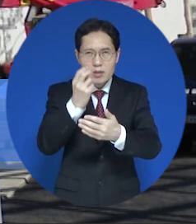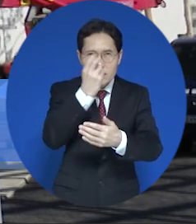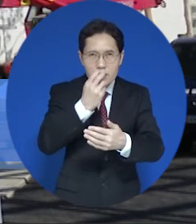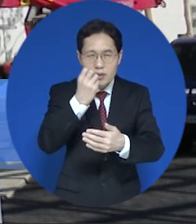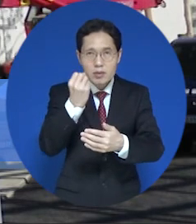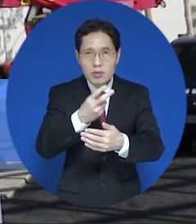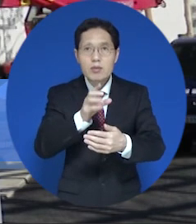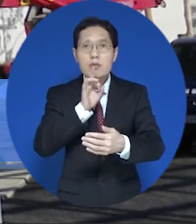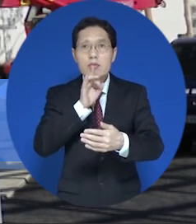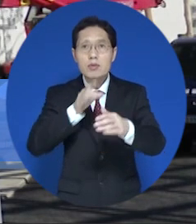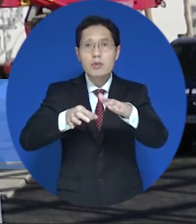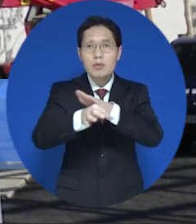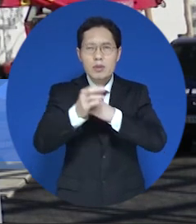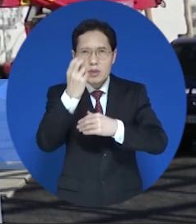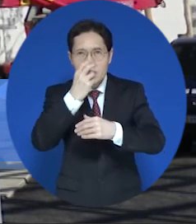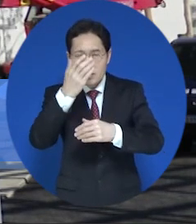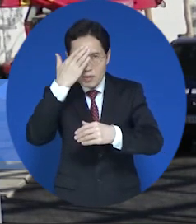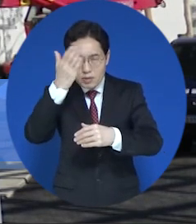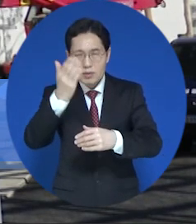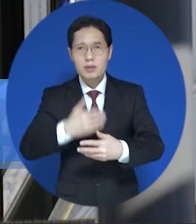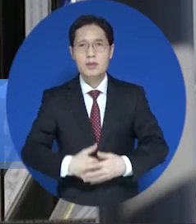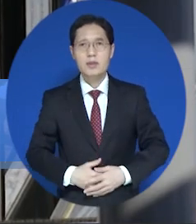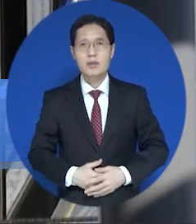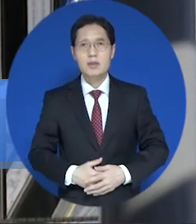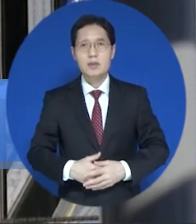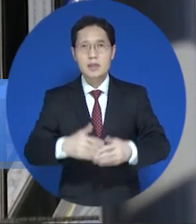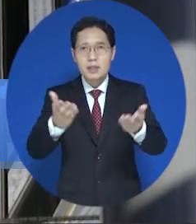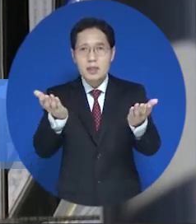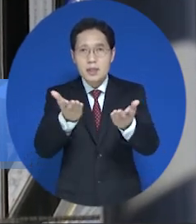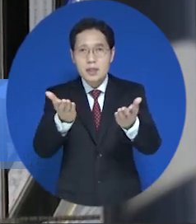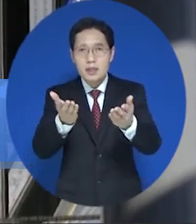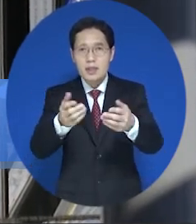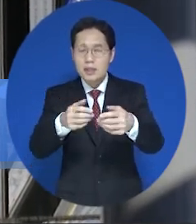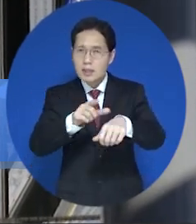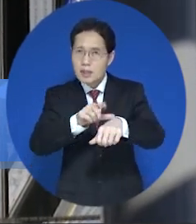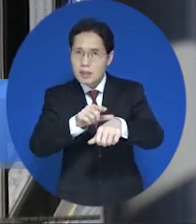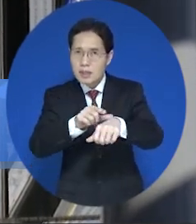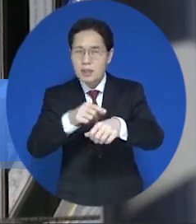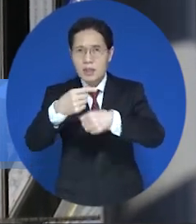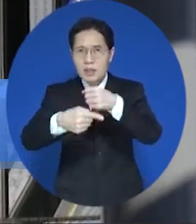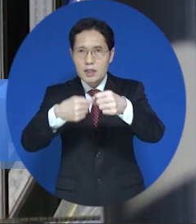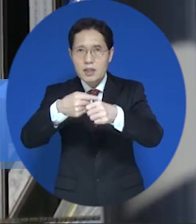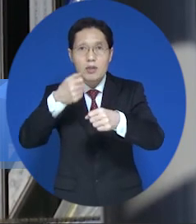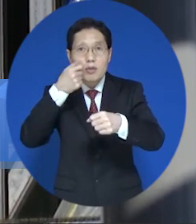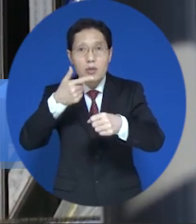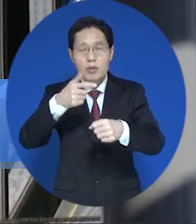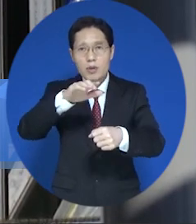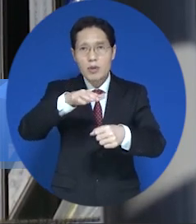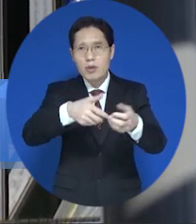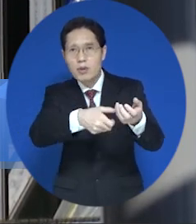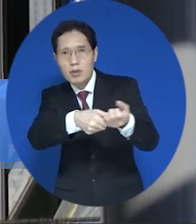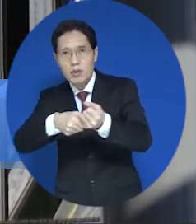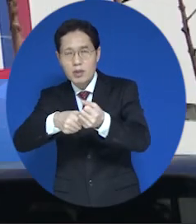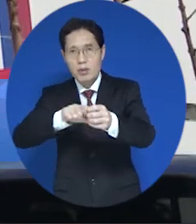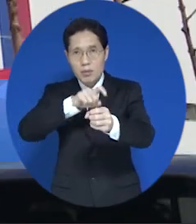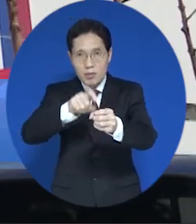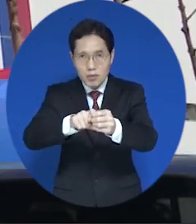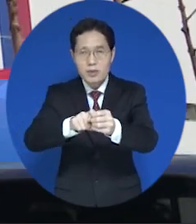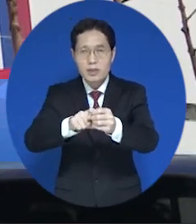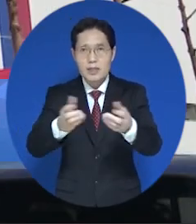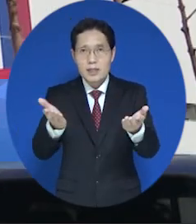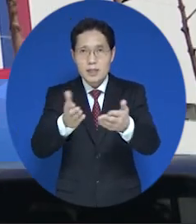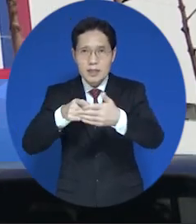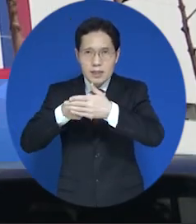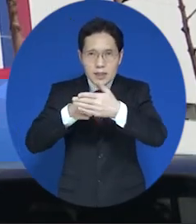조사와 중앙투자심사 면제를 계기로 사업 기간을 당초보다 1년 6개월 이상 단축하는 것을 목표로